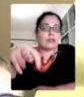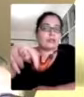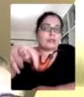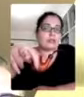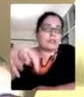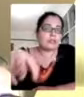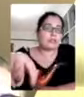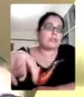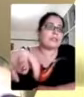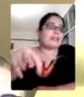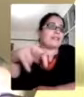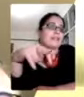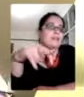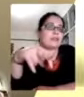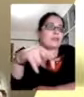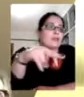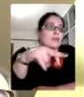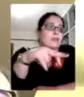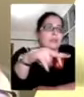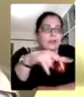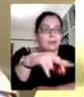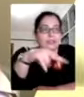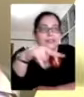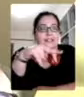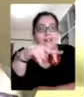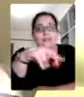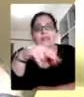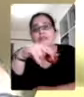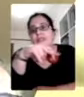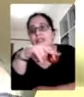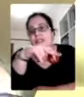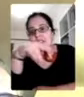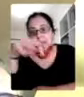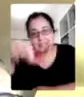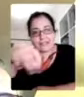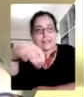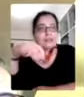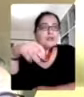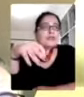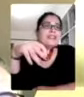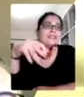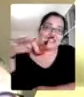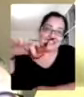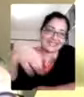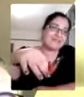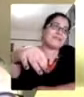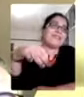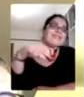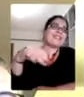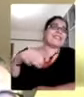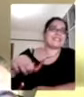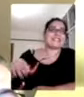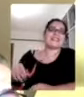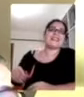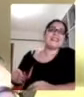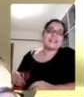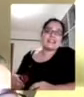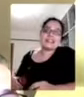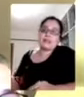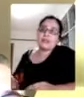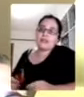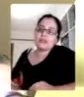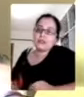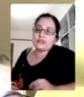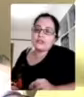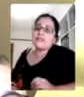emin olun bir taraftan burayı okumaya, öbür taraftan öbür tarafı okumaya çalışıp bir taraftan konuşmaya, bir taraftan pipo içmeye çalışınca